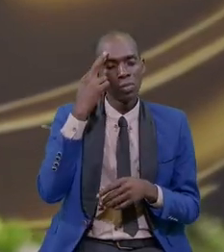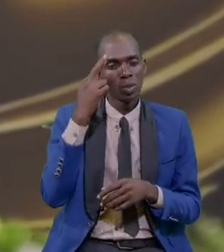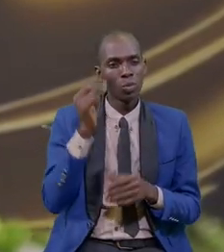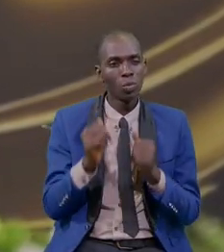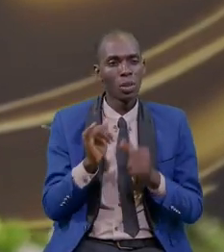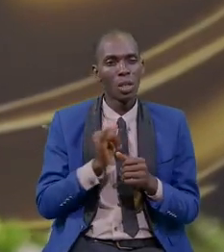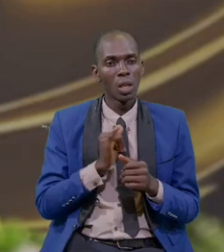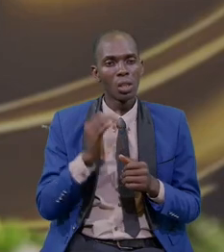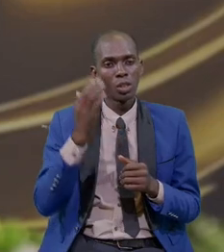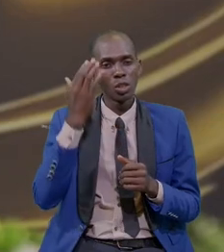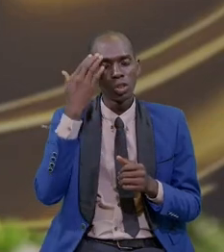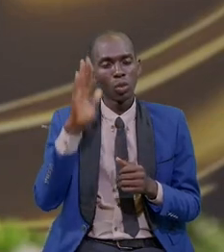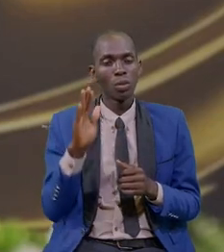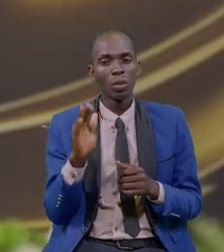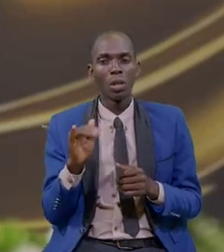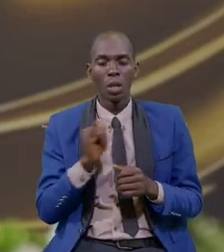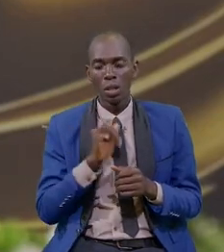l'inconnu.